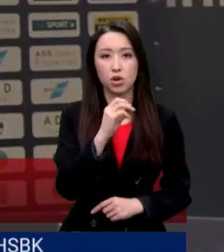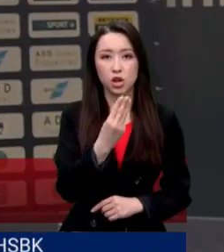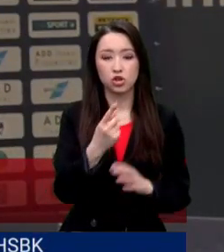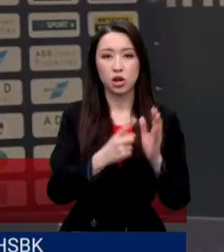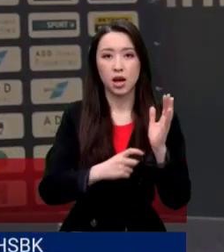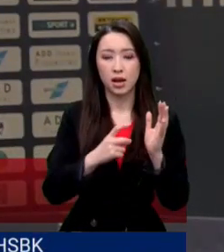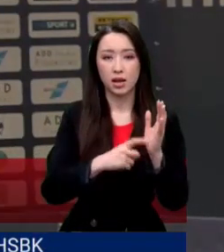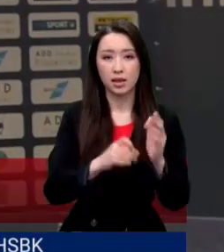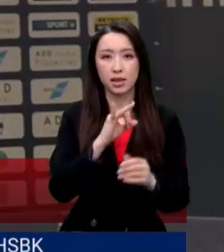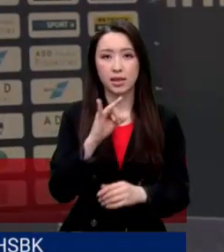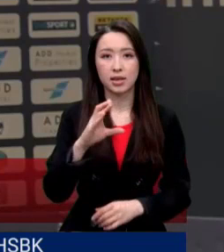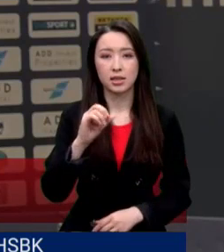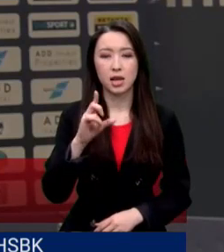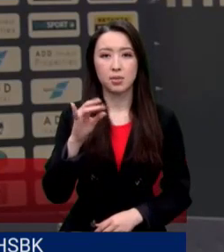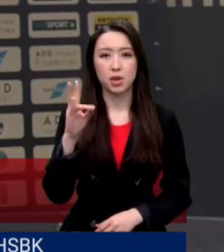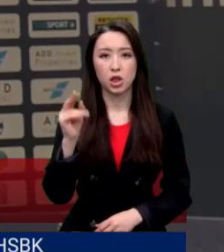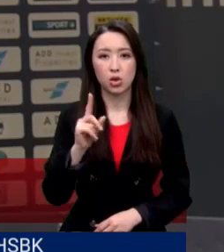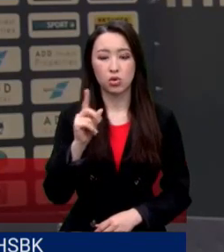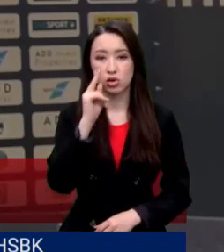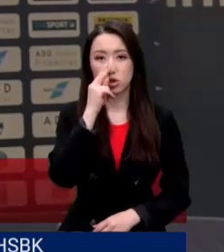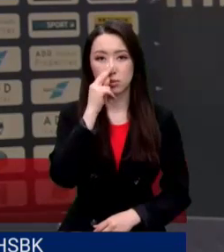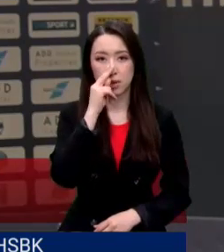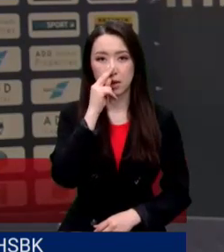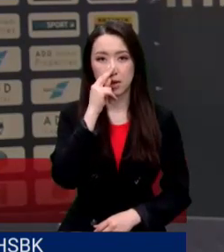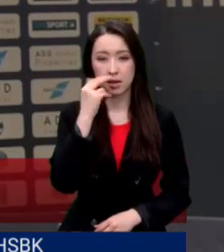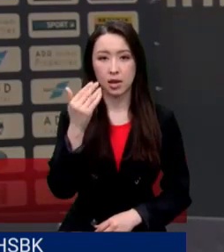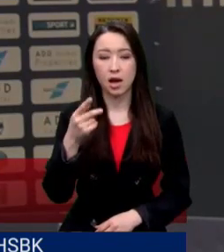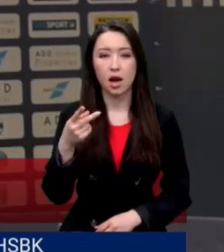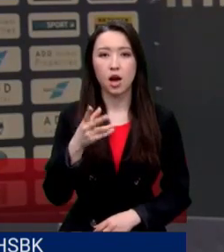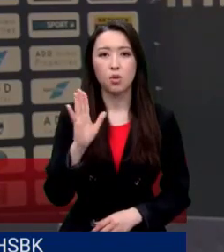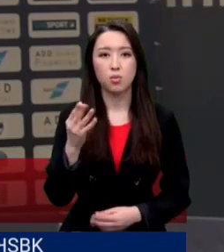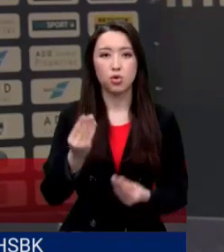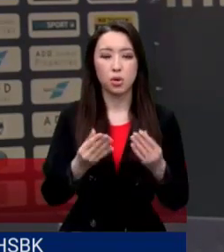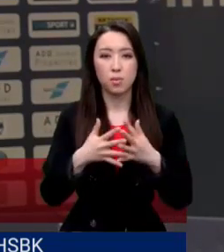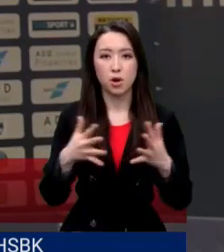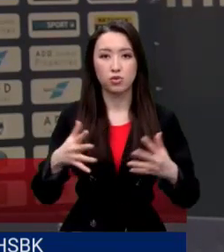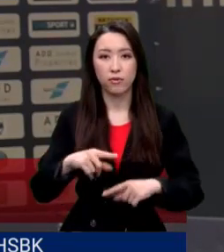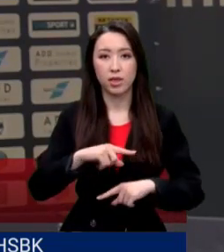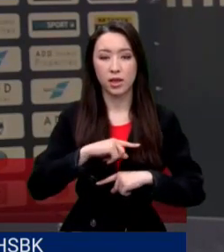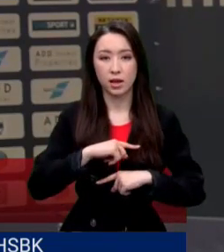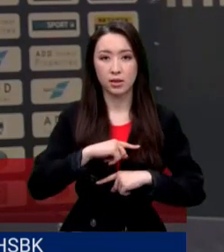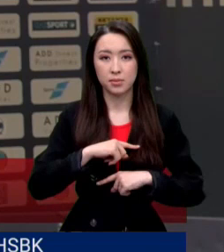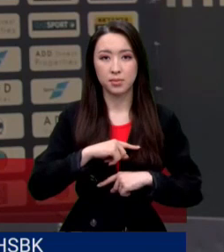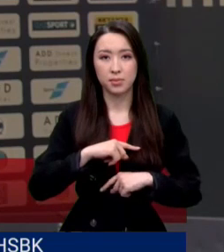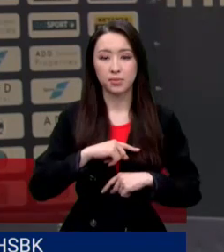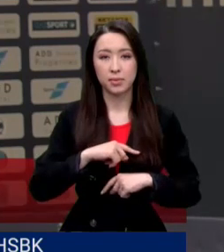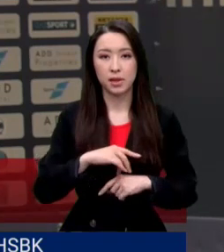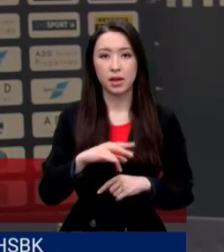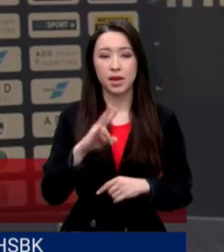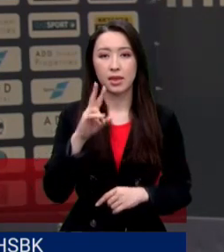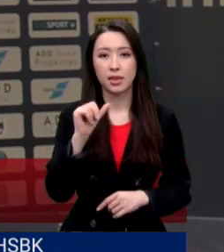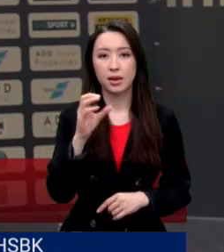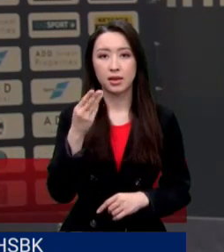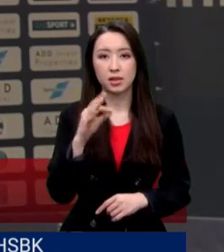караганда сарвиноз мир кодирова шымкент они будут играть большом финале настя